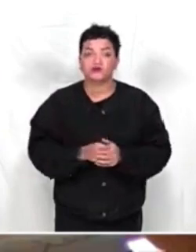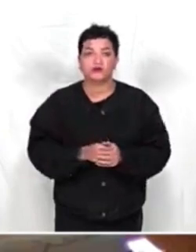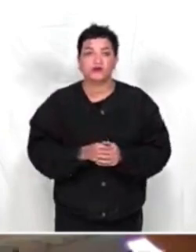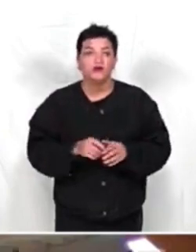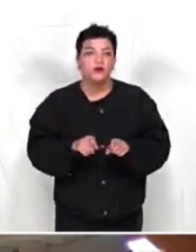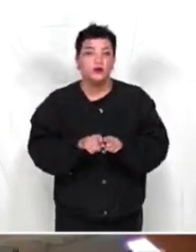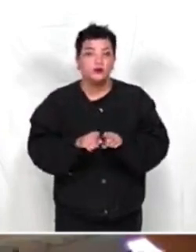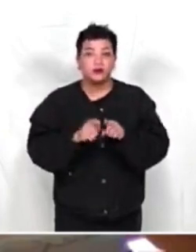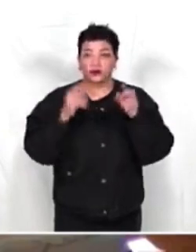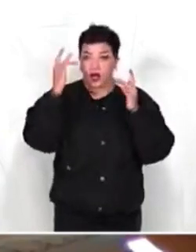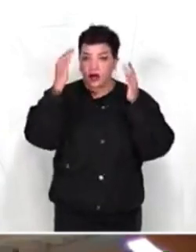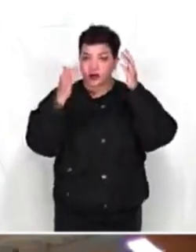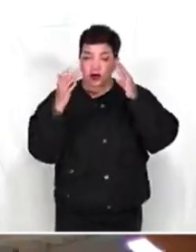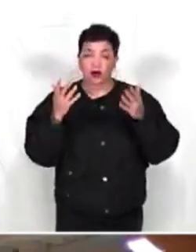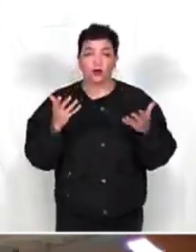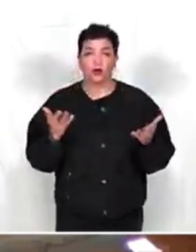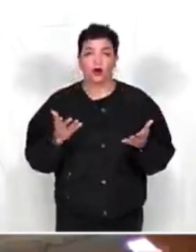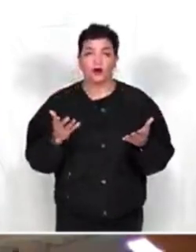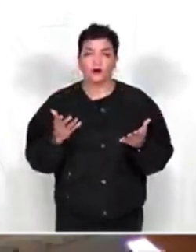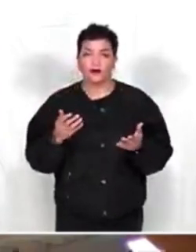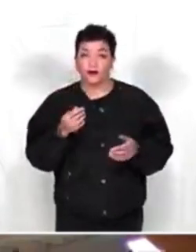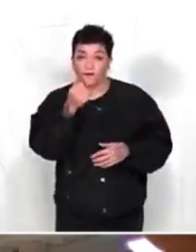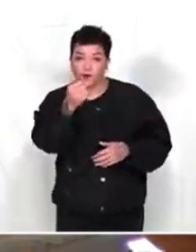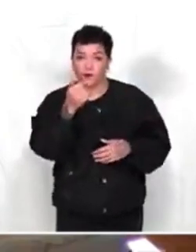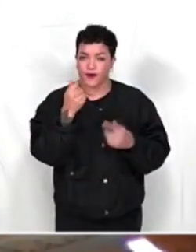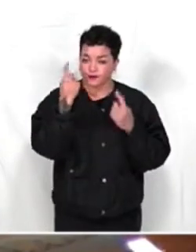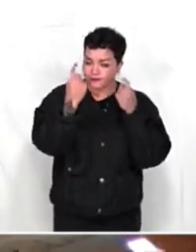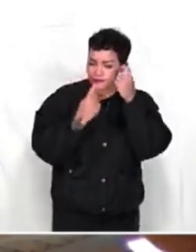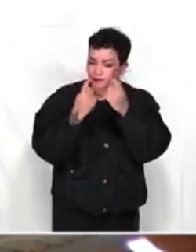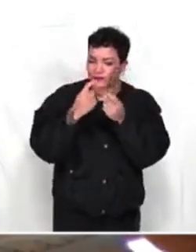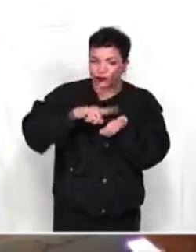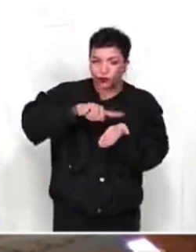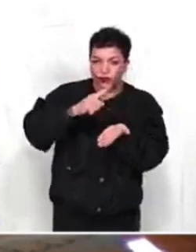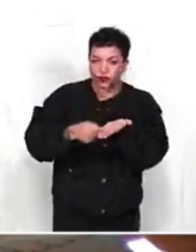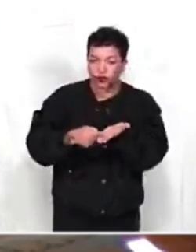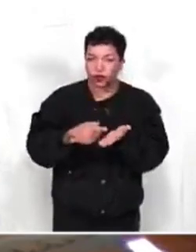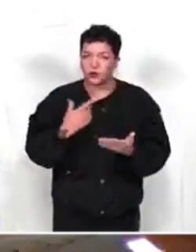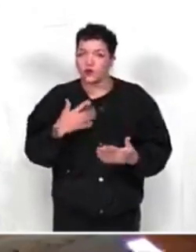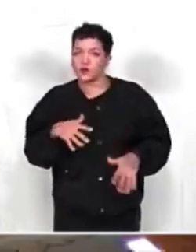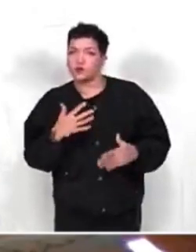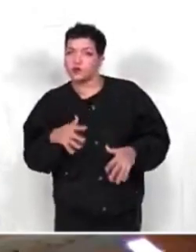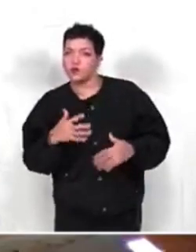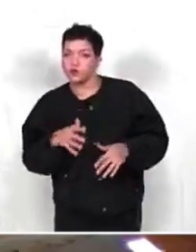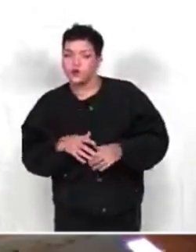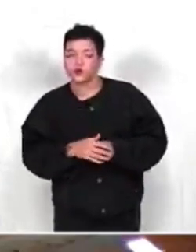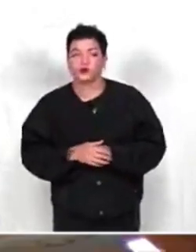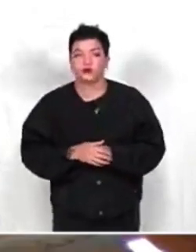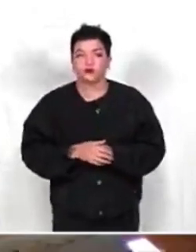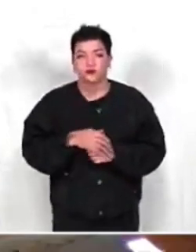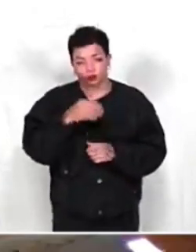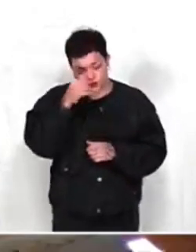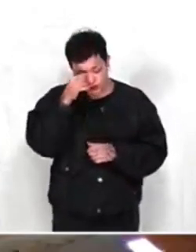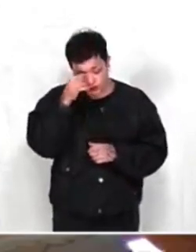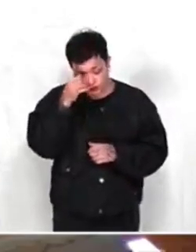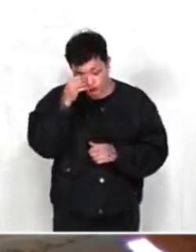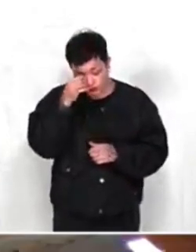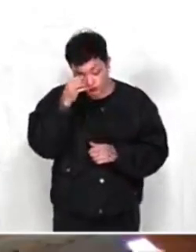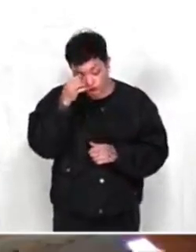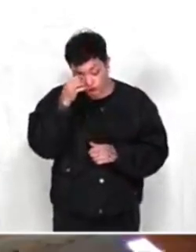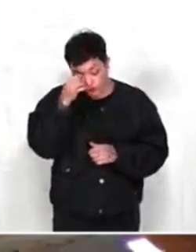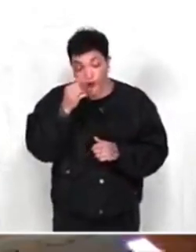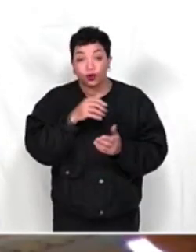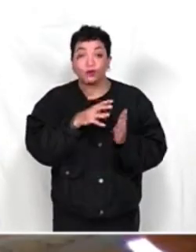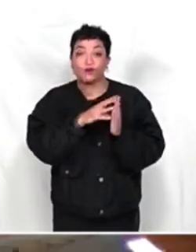façon même dont vous élaborez le budget. Quand on se penche de plus près sur les matrices